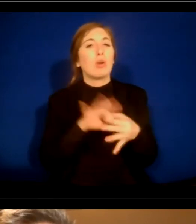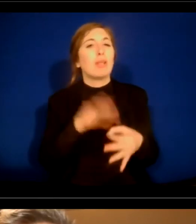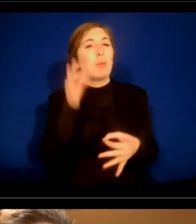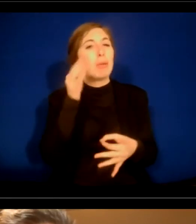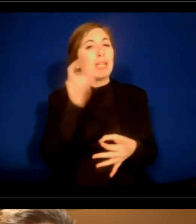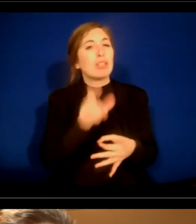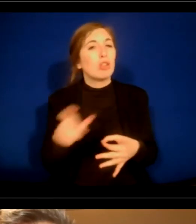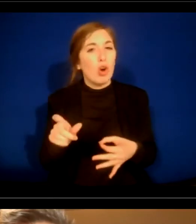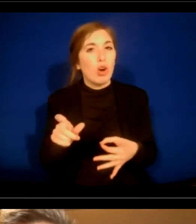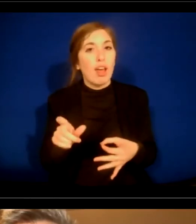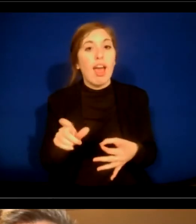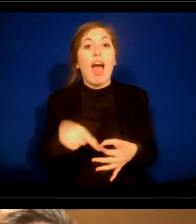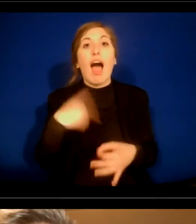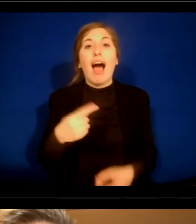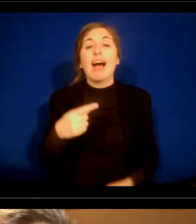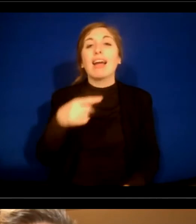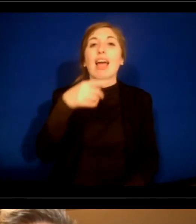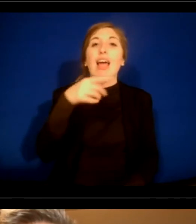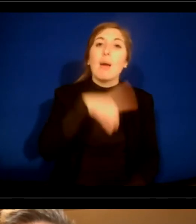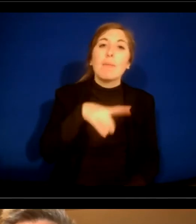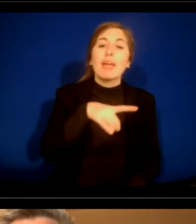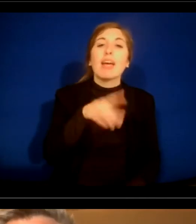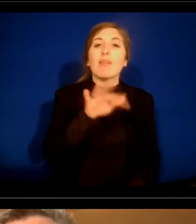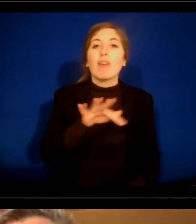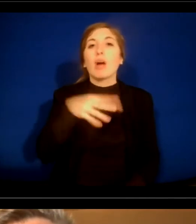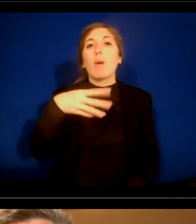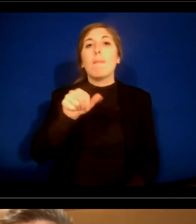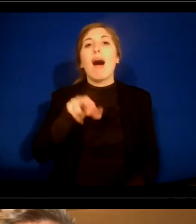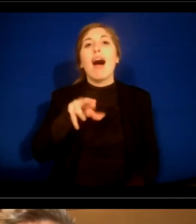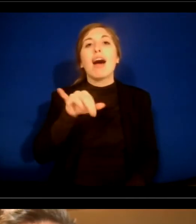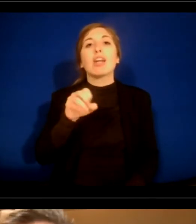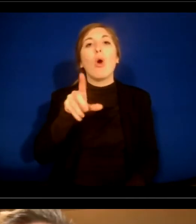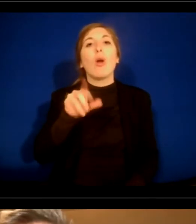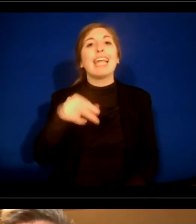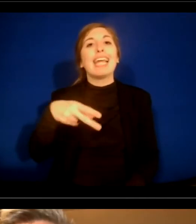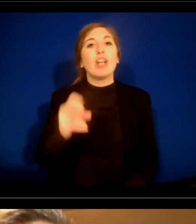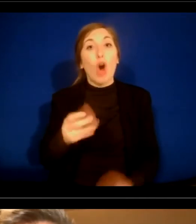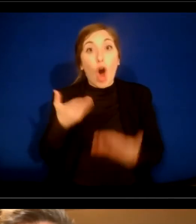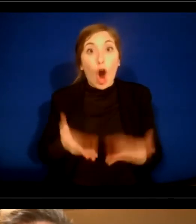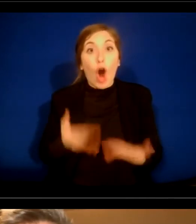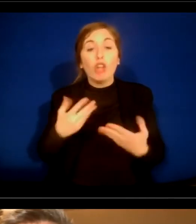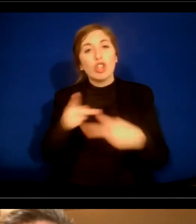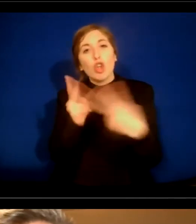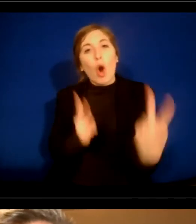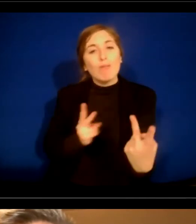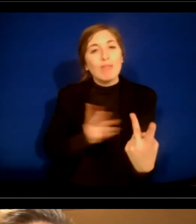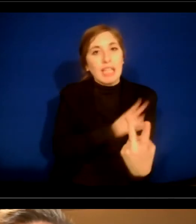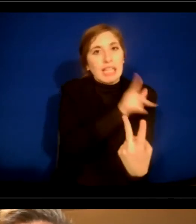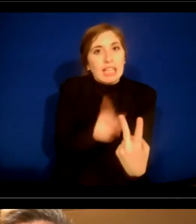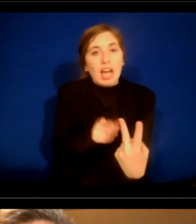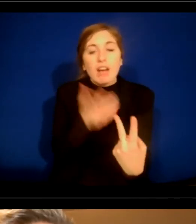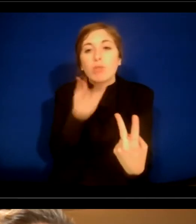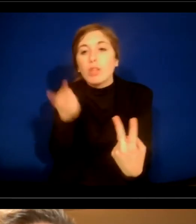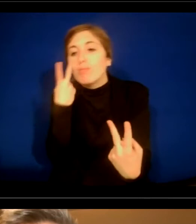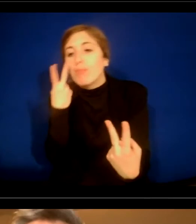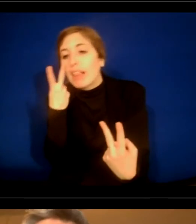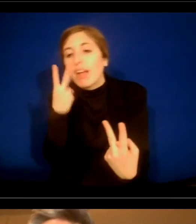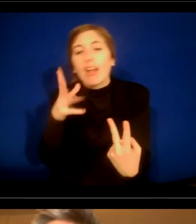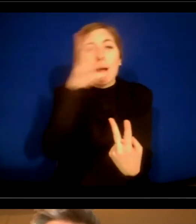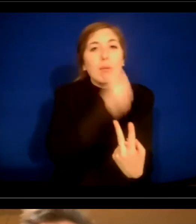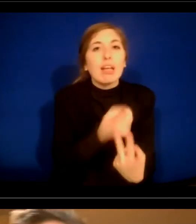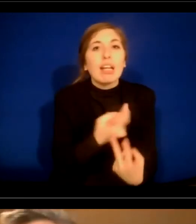una dimensione un po' più capace di coordinare alcuni interventi e azioni che non faccia sentire anche chi vuole aiutare da